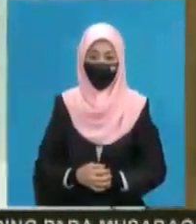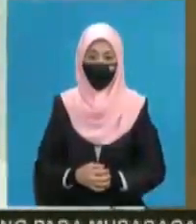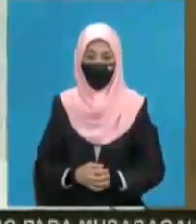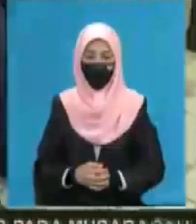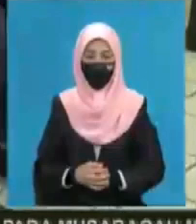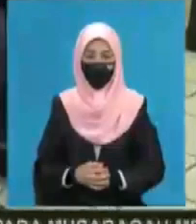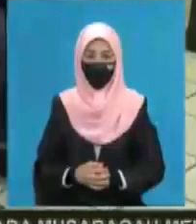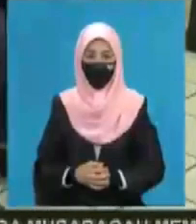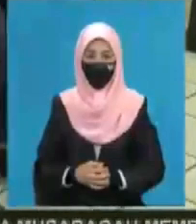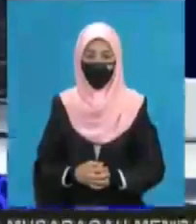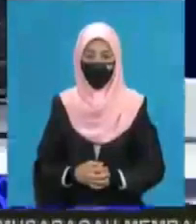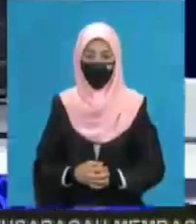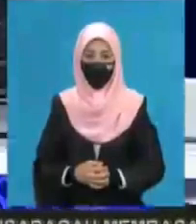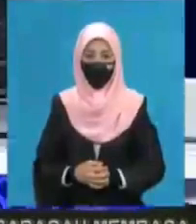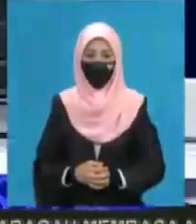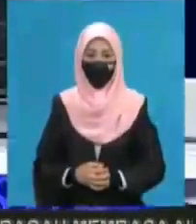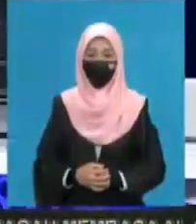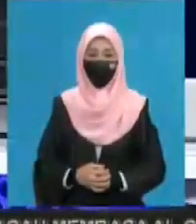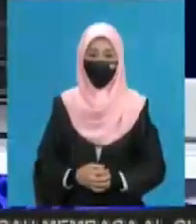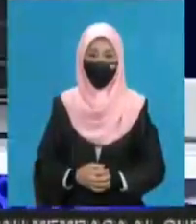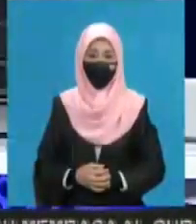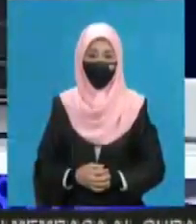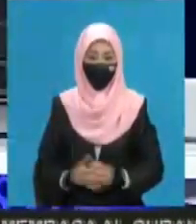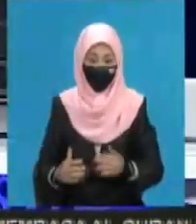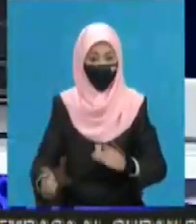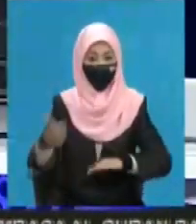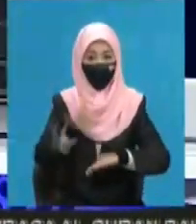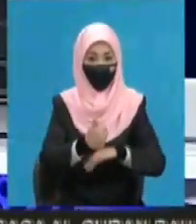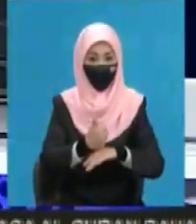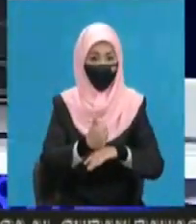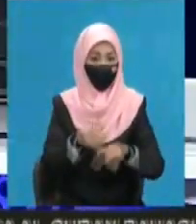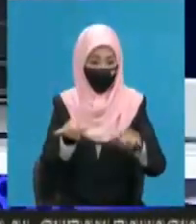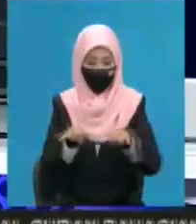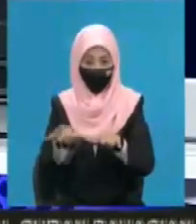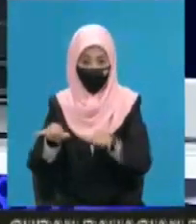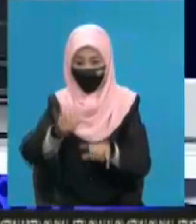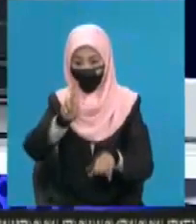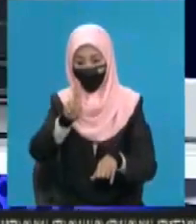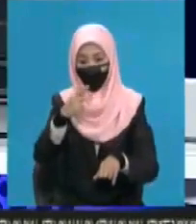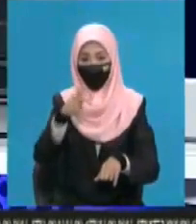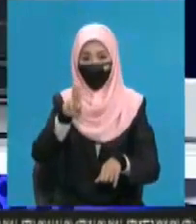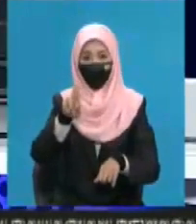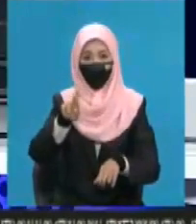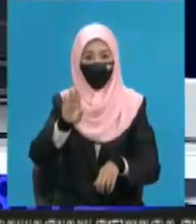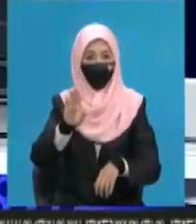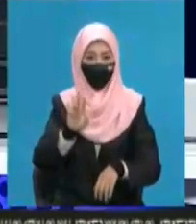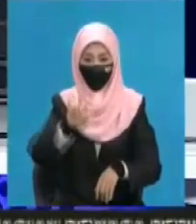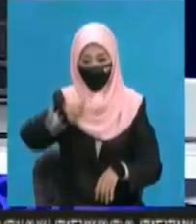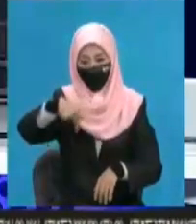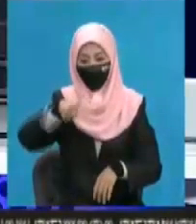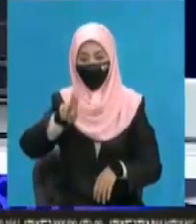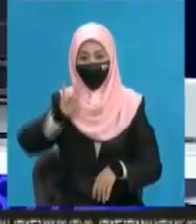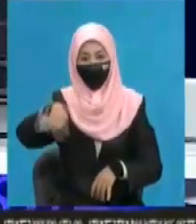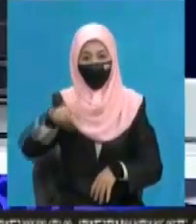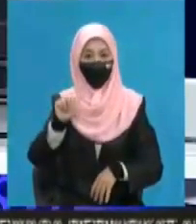hai hai Hai pertumbuhan ukur jurutera dan akik Puji Brunei atau menjadi tuan rumah